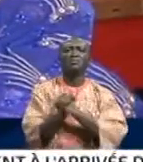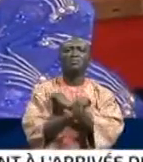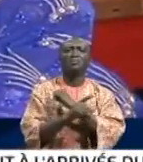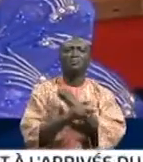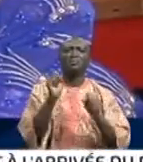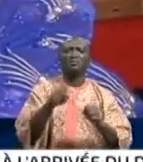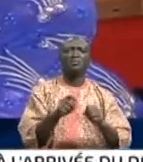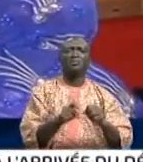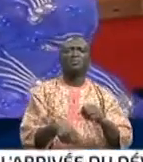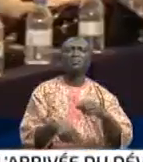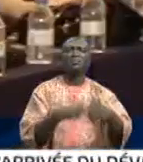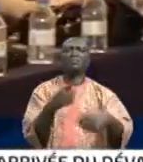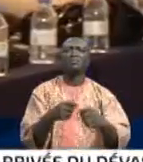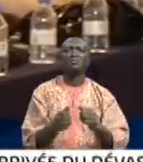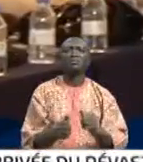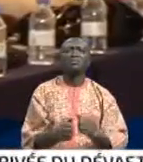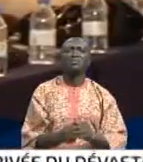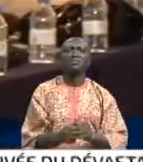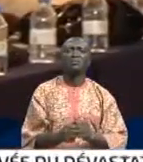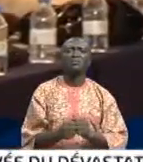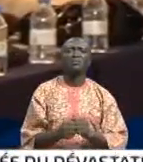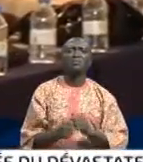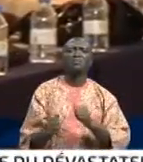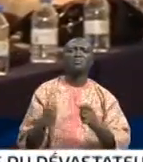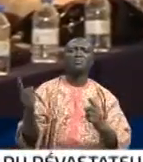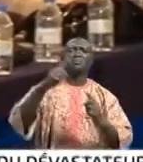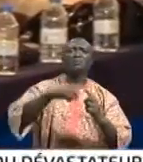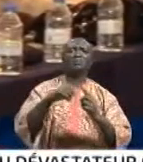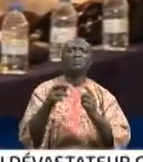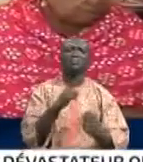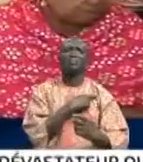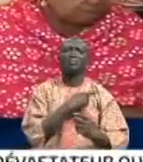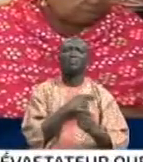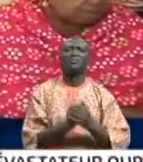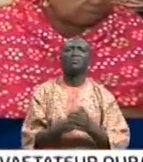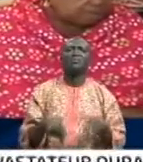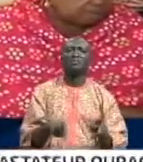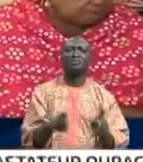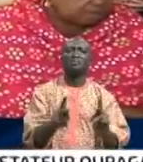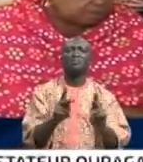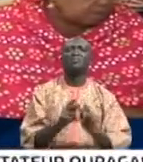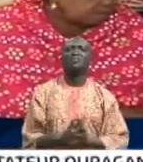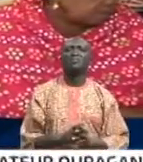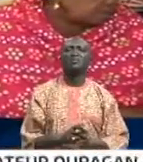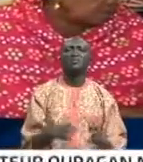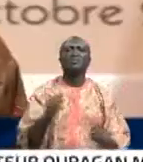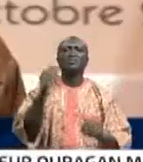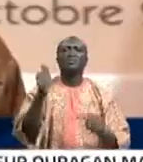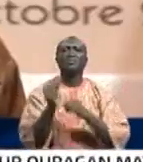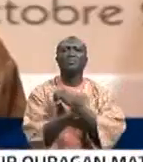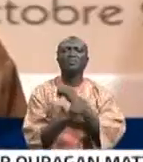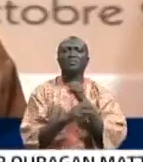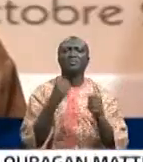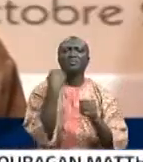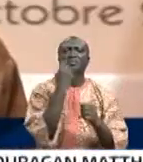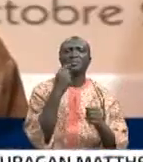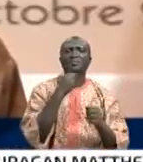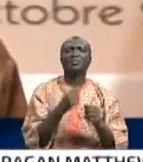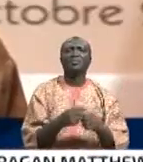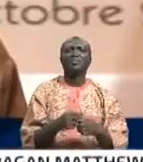retraite de se presser d'y aller et permet au Sénégal qui sont à la retraite de pouvoir avoir suffisamment